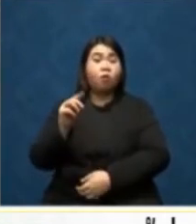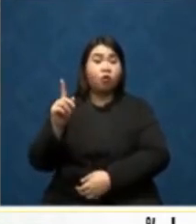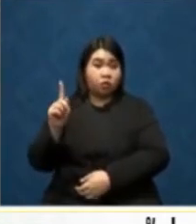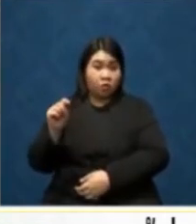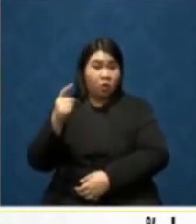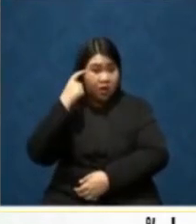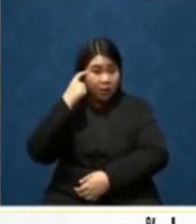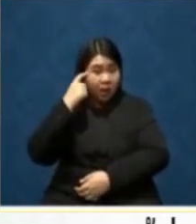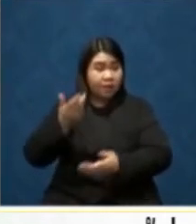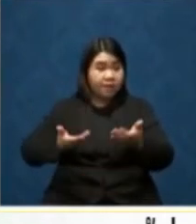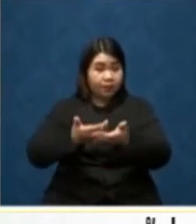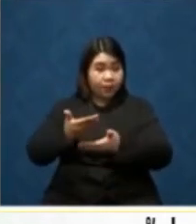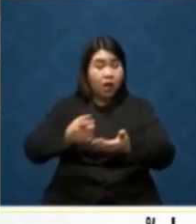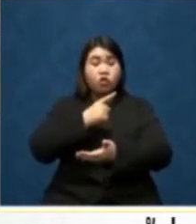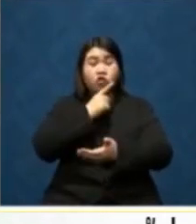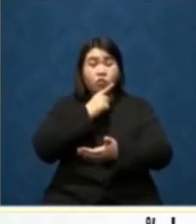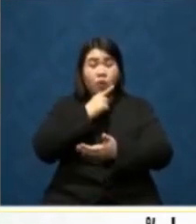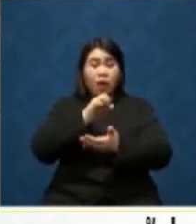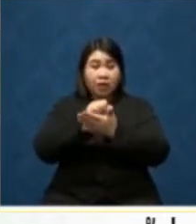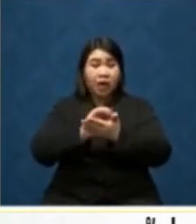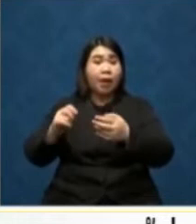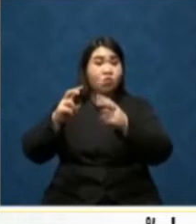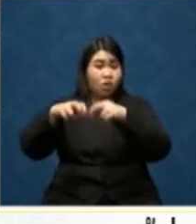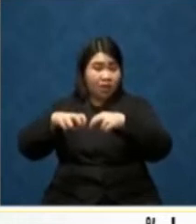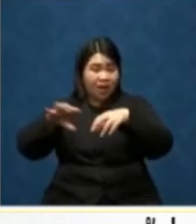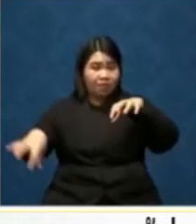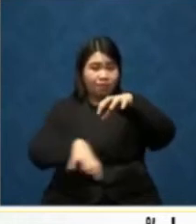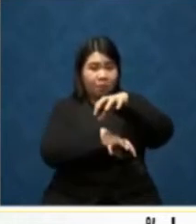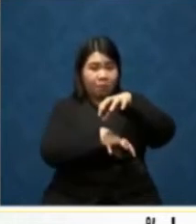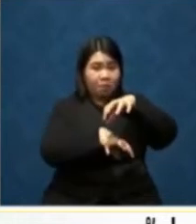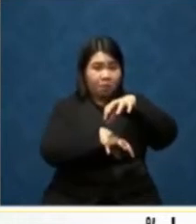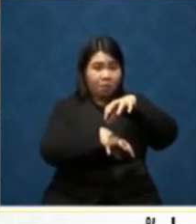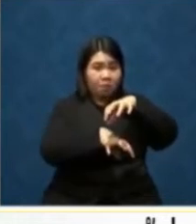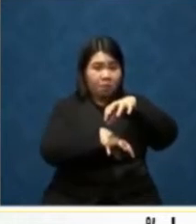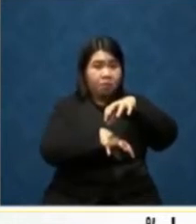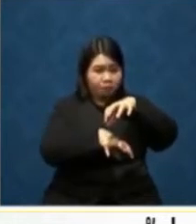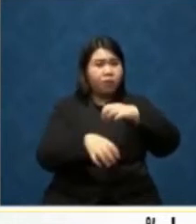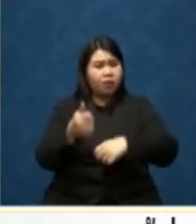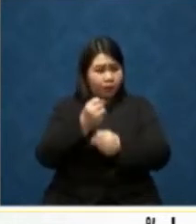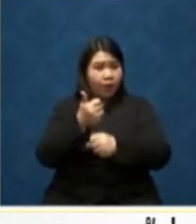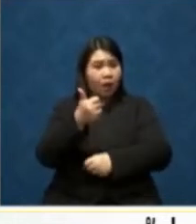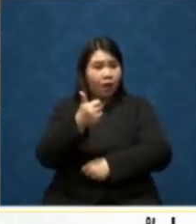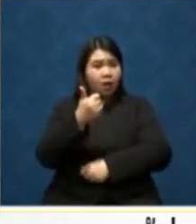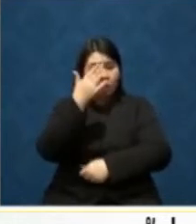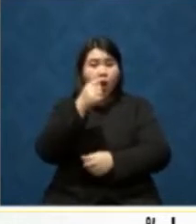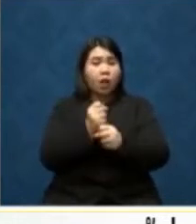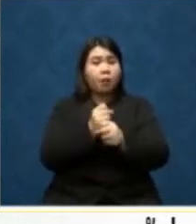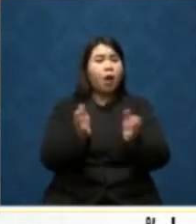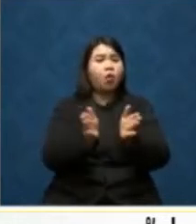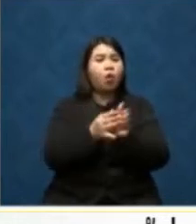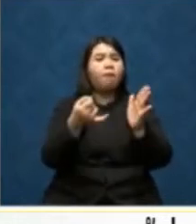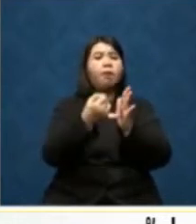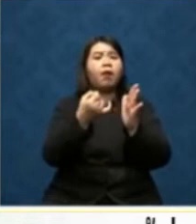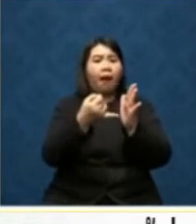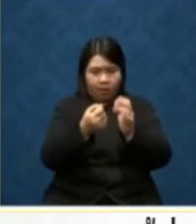บคำถามทผมจะถามครับคถาธบฤต้พิจ pads ถึกรณีที่สามารเอาศาบวิจัย กลบเข้ามายัง